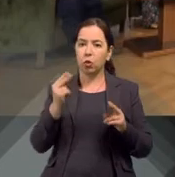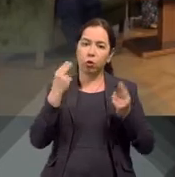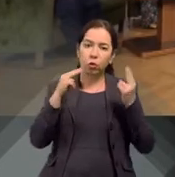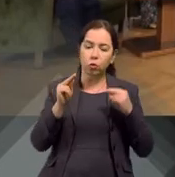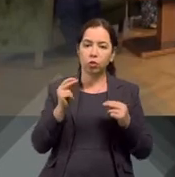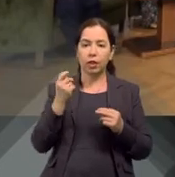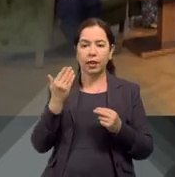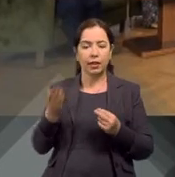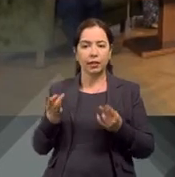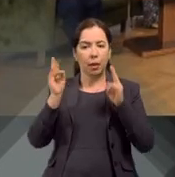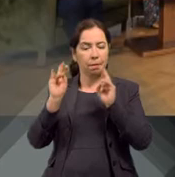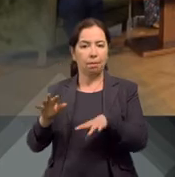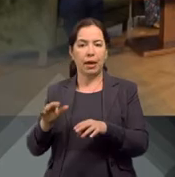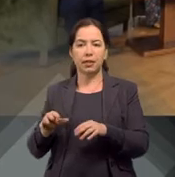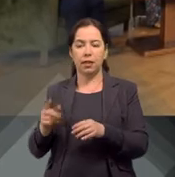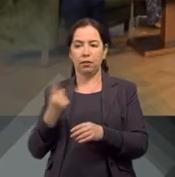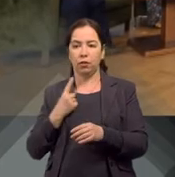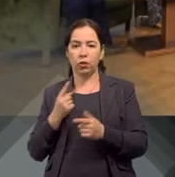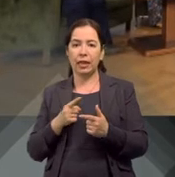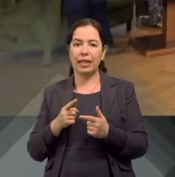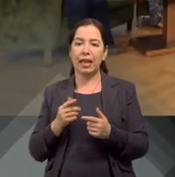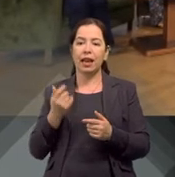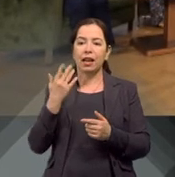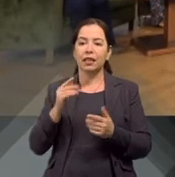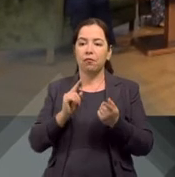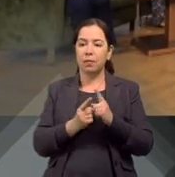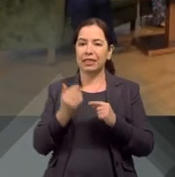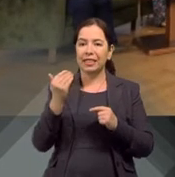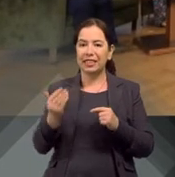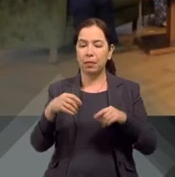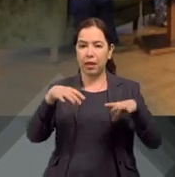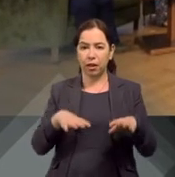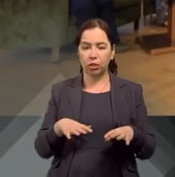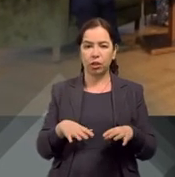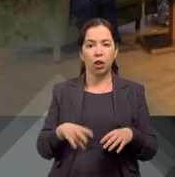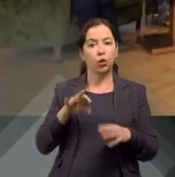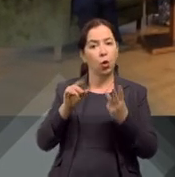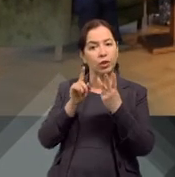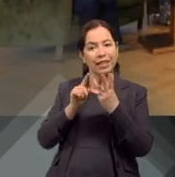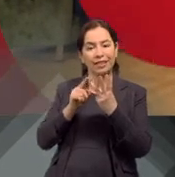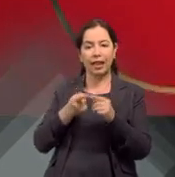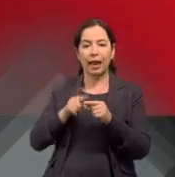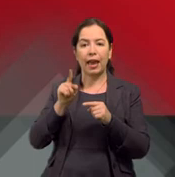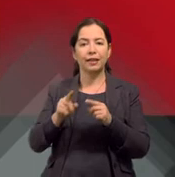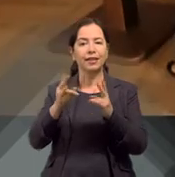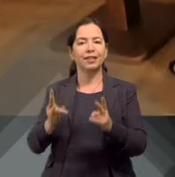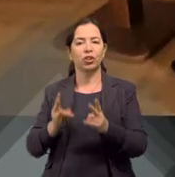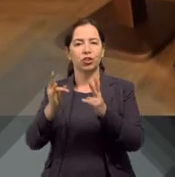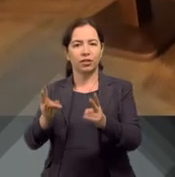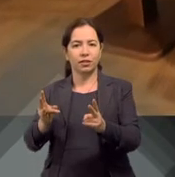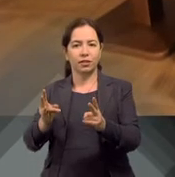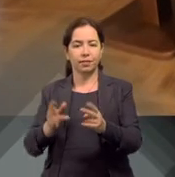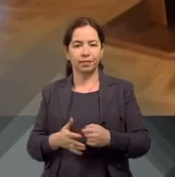тебя бросают в одиночестве или когда за тебя решают. И как будто бы нету третьего. Третье – это нежность.